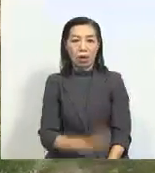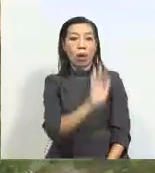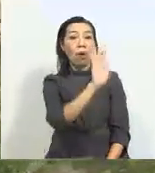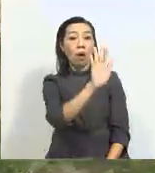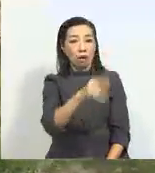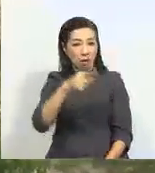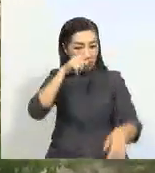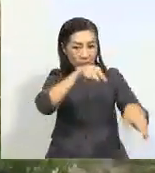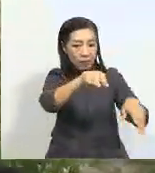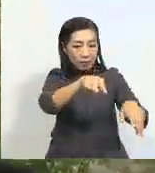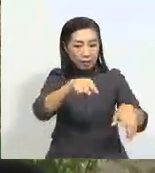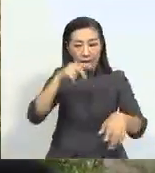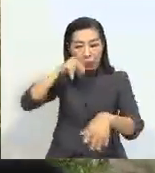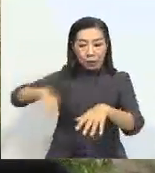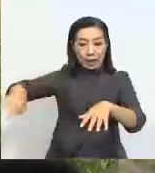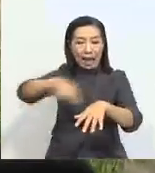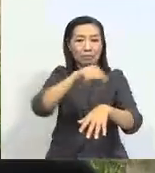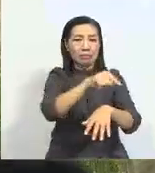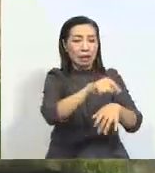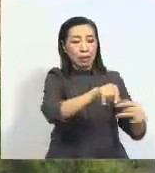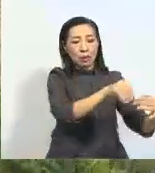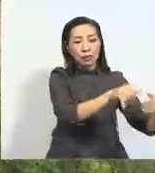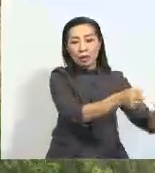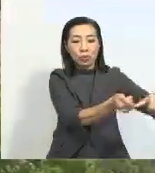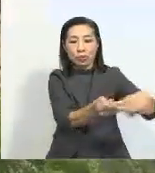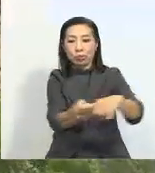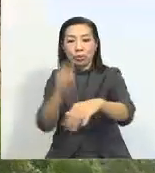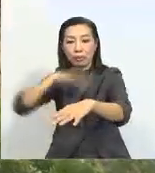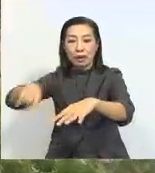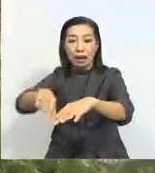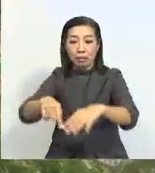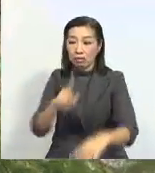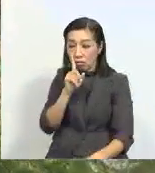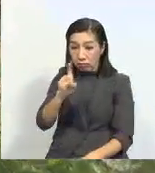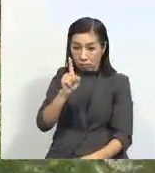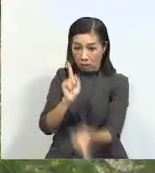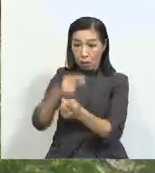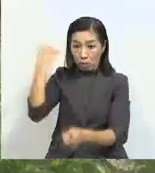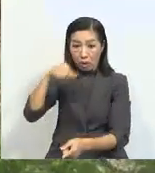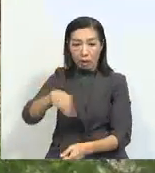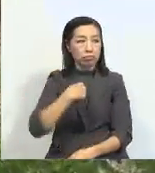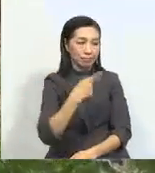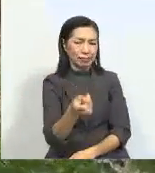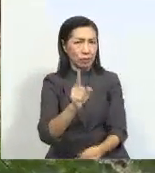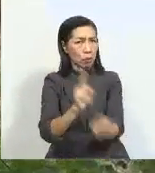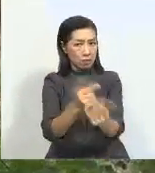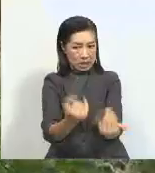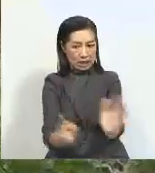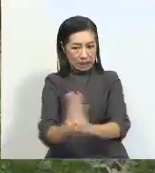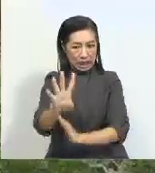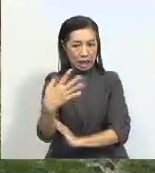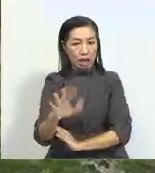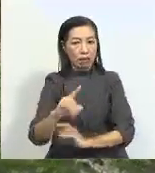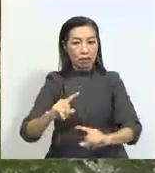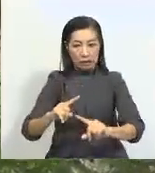าม แล้วที่ผ่านมาเนี่ยเจอบ่อยไหม ก็นี่ตัวที่4ครับ ในรอบกี่เ